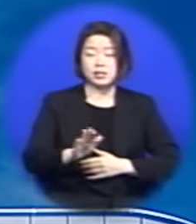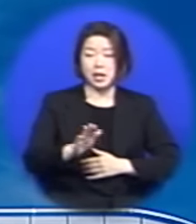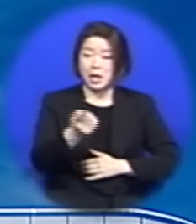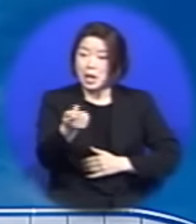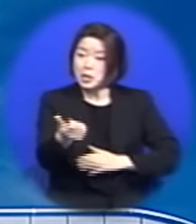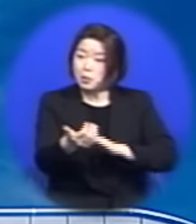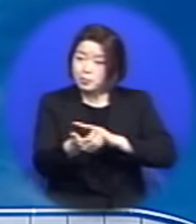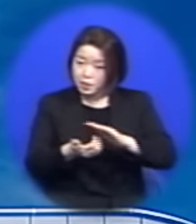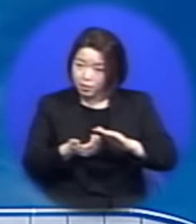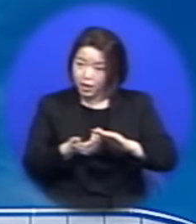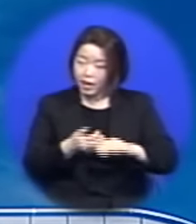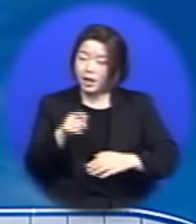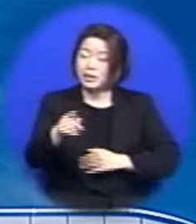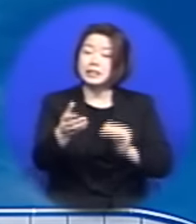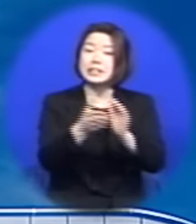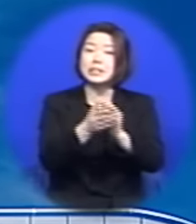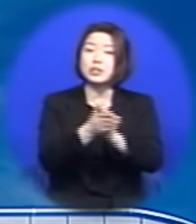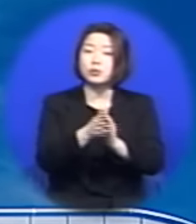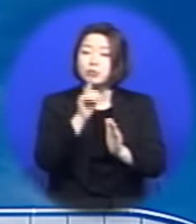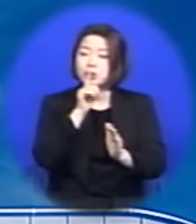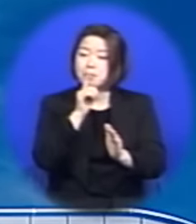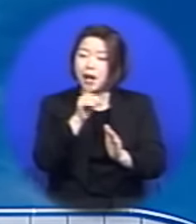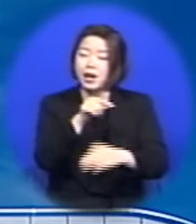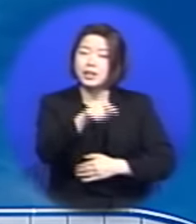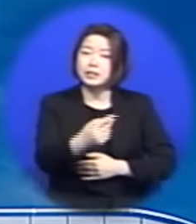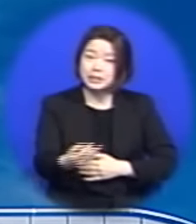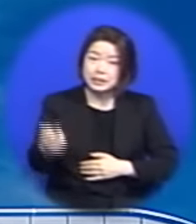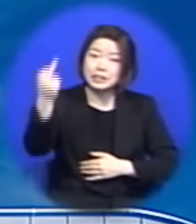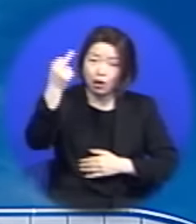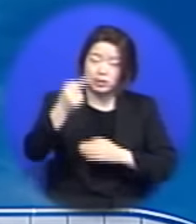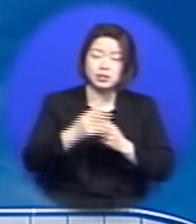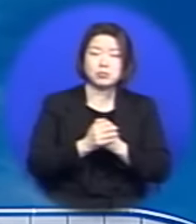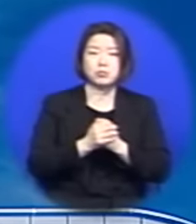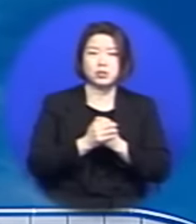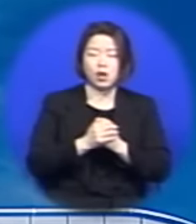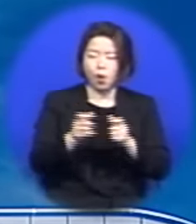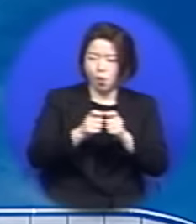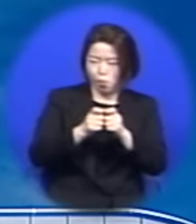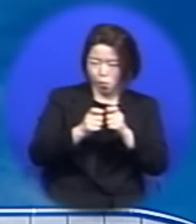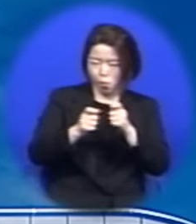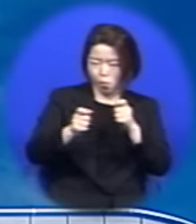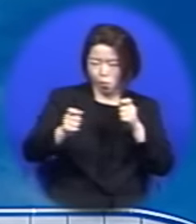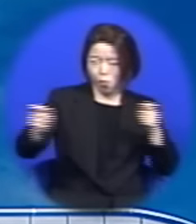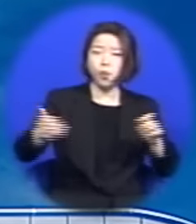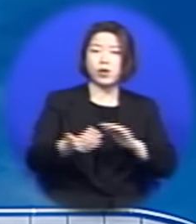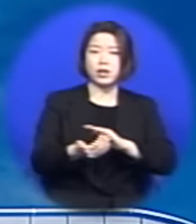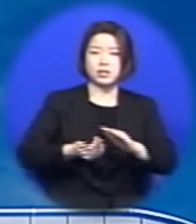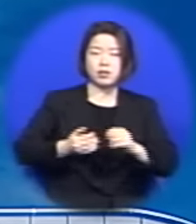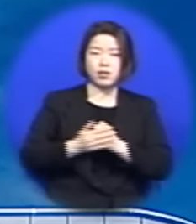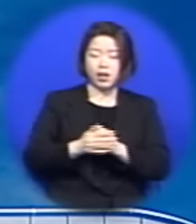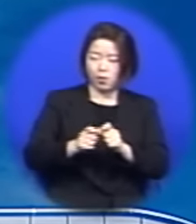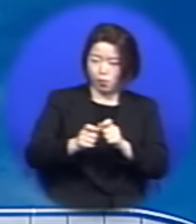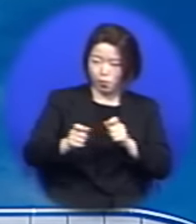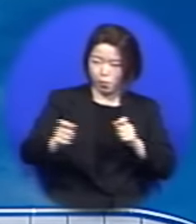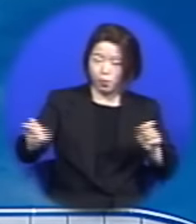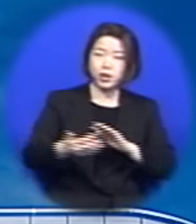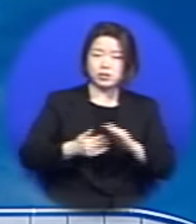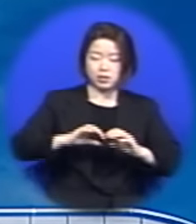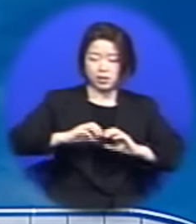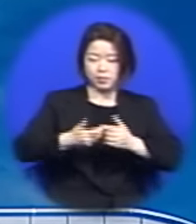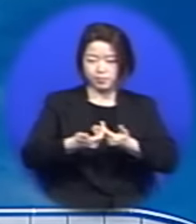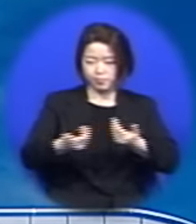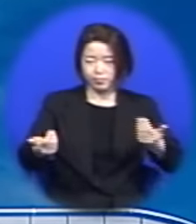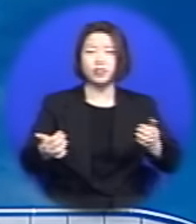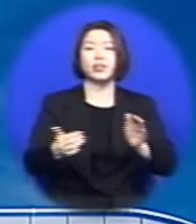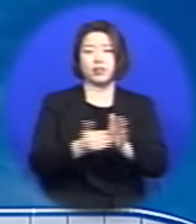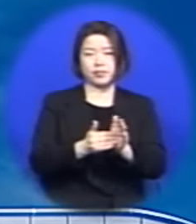방금 그 친구분들이 말씀하신 그 형님은 오래 전에 오래전에 돌아가셨어